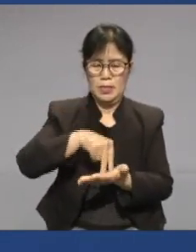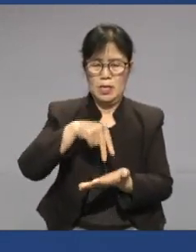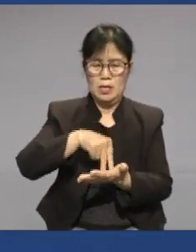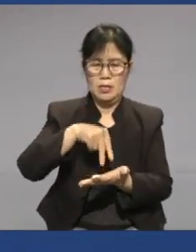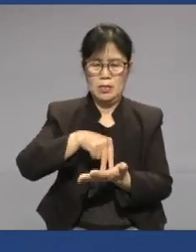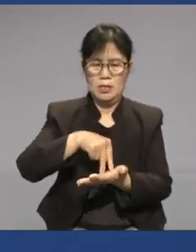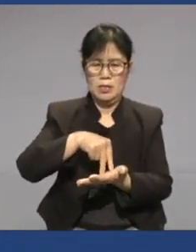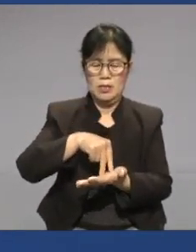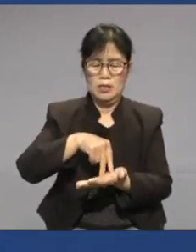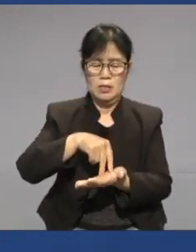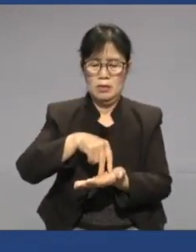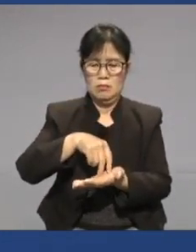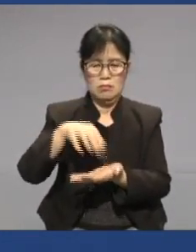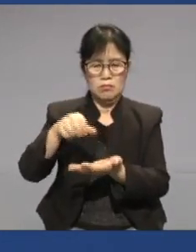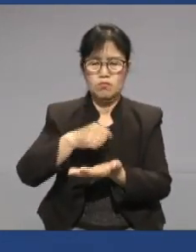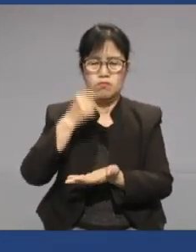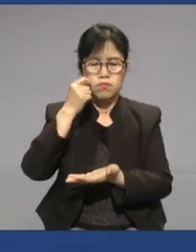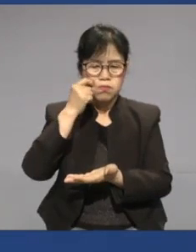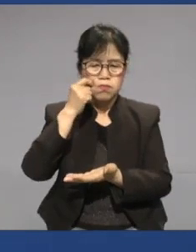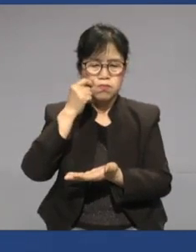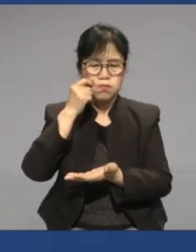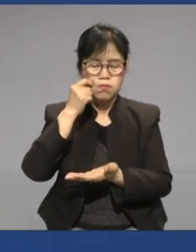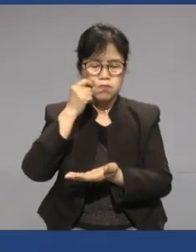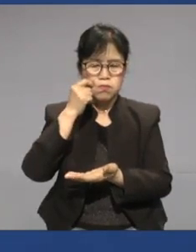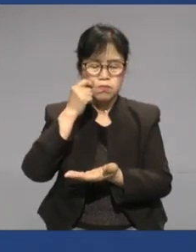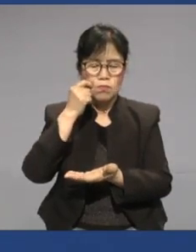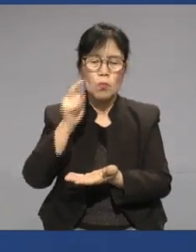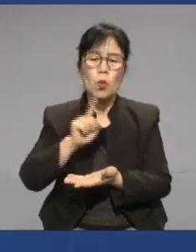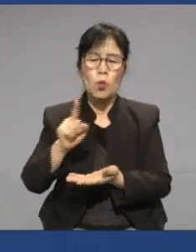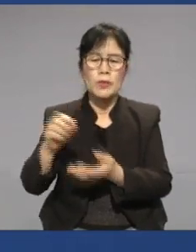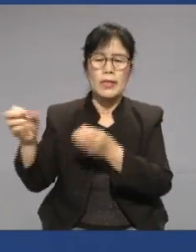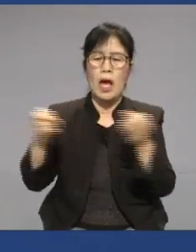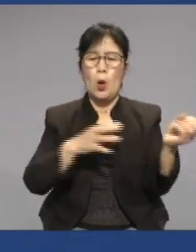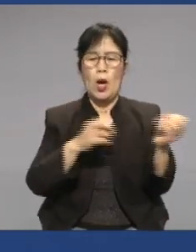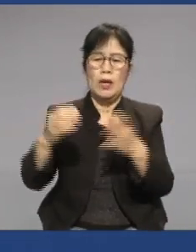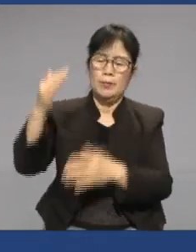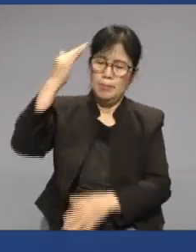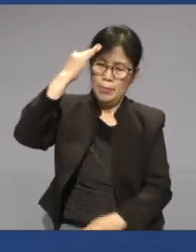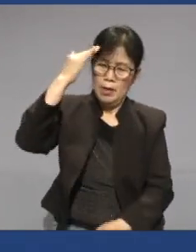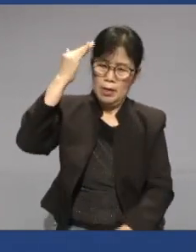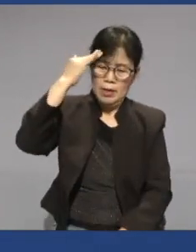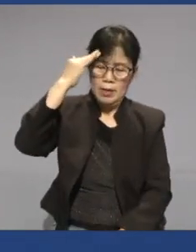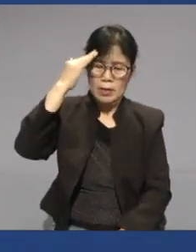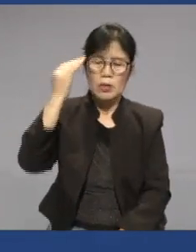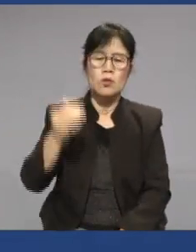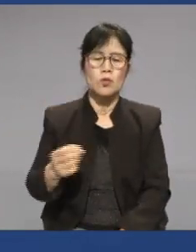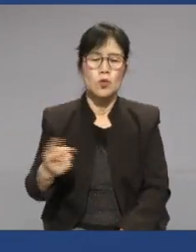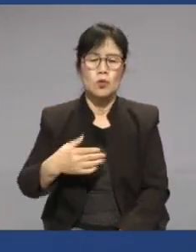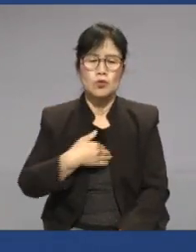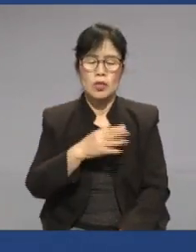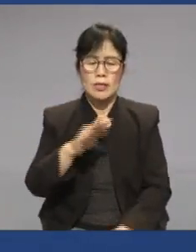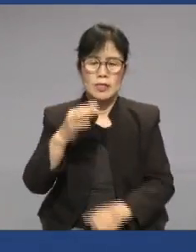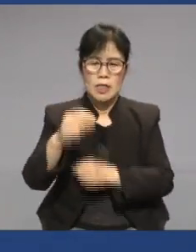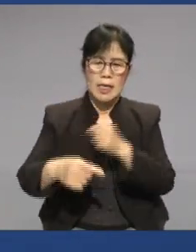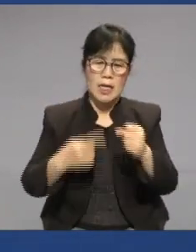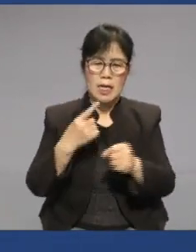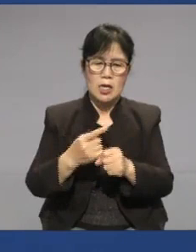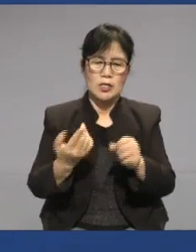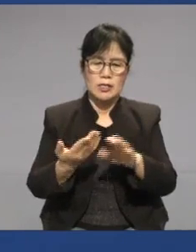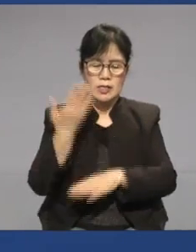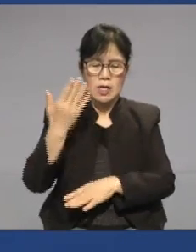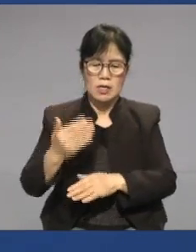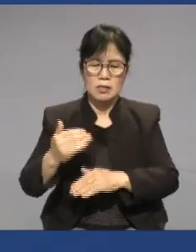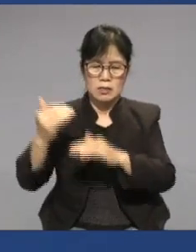그 입장을 가지지 못하는 것이 정말 이 대화의 걸림돌이고, 저희가 그동안 뭐 1년 넘도록